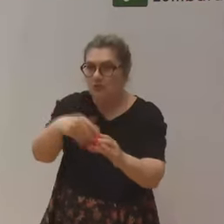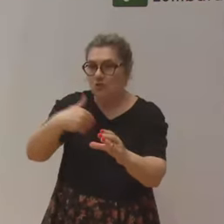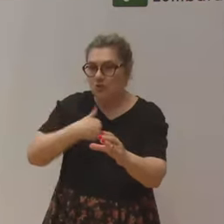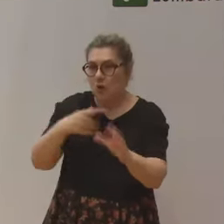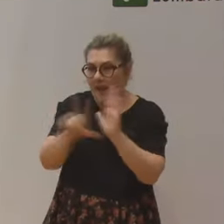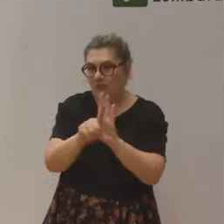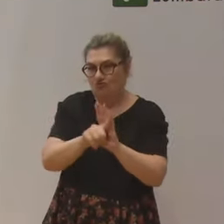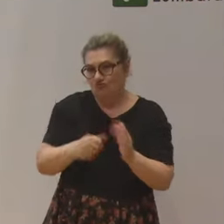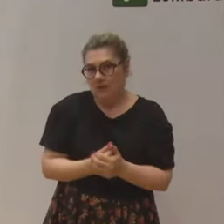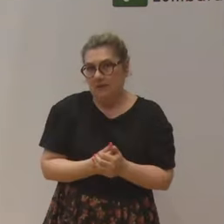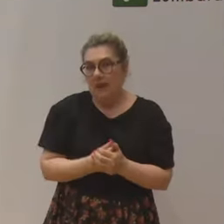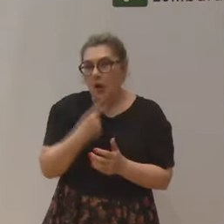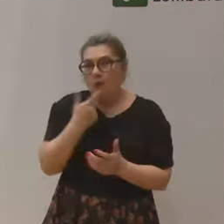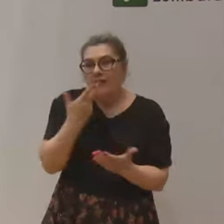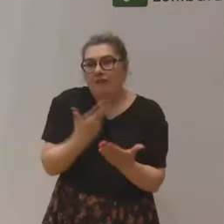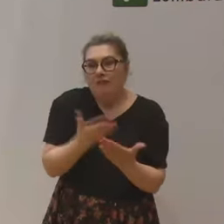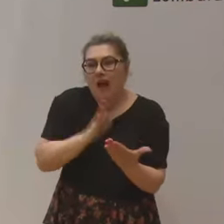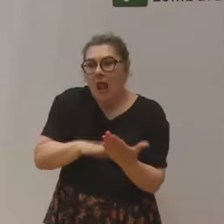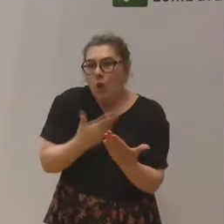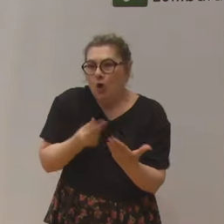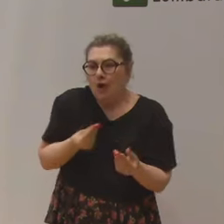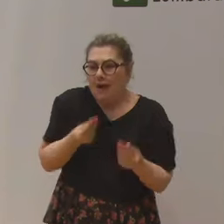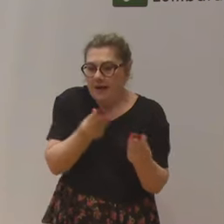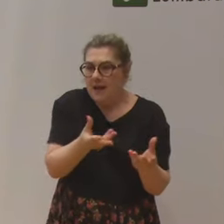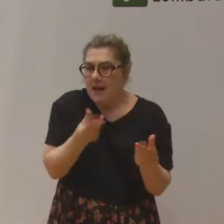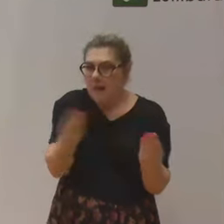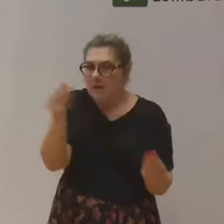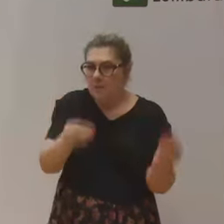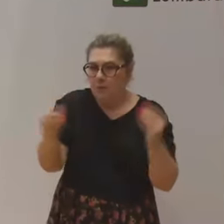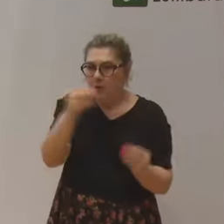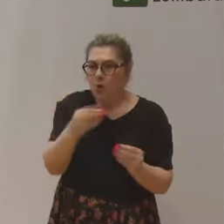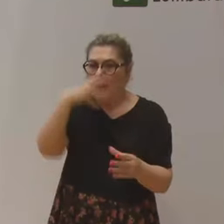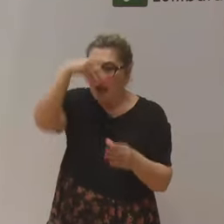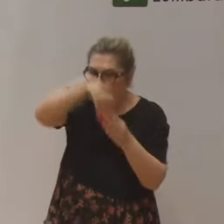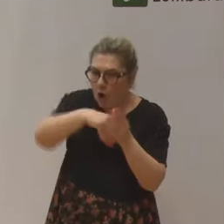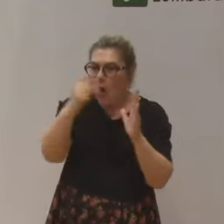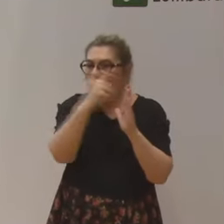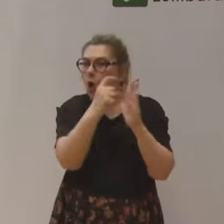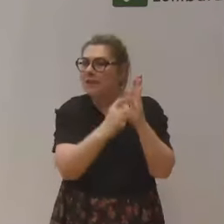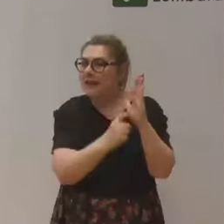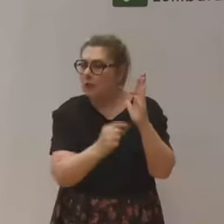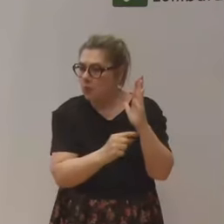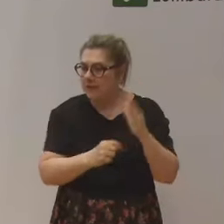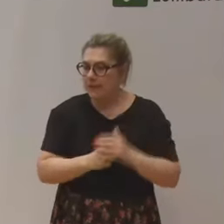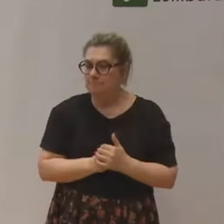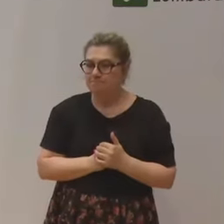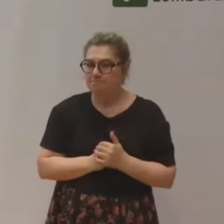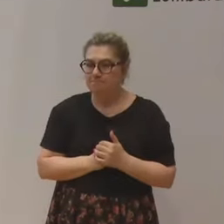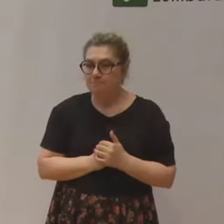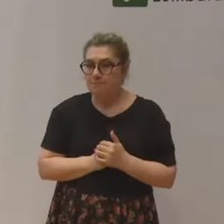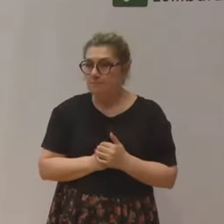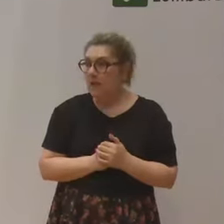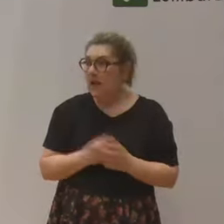all'interno della legge, quindi valorizzarne appunto i contenuti. Insomma. Per noi, fra l'altro,